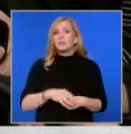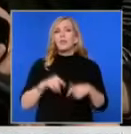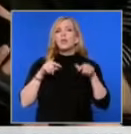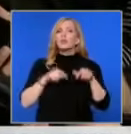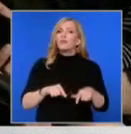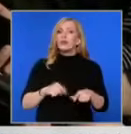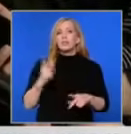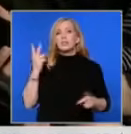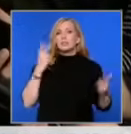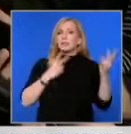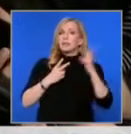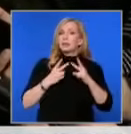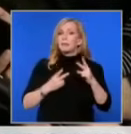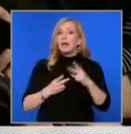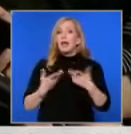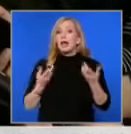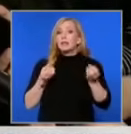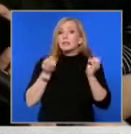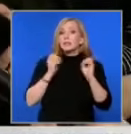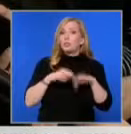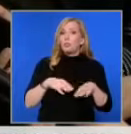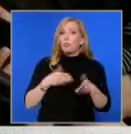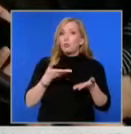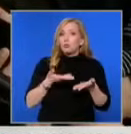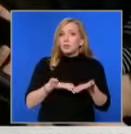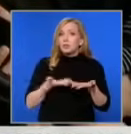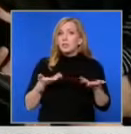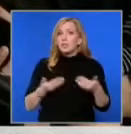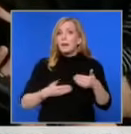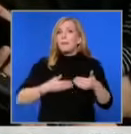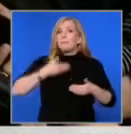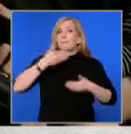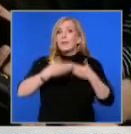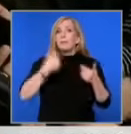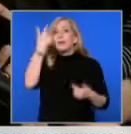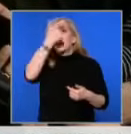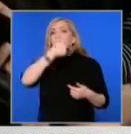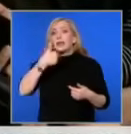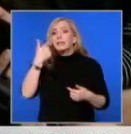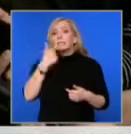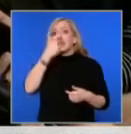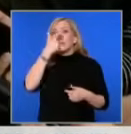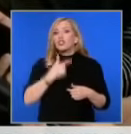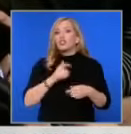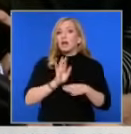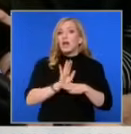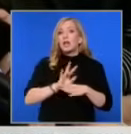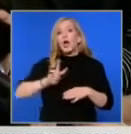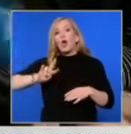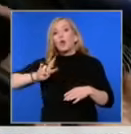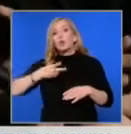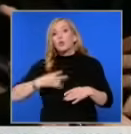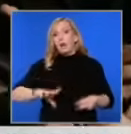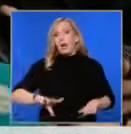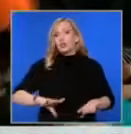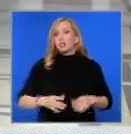на изясняване как са допуснали да премине лице с лична карта на друг български